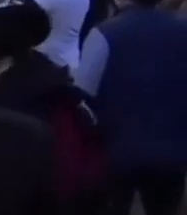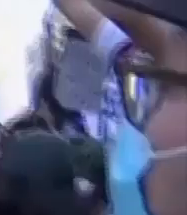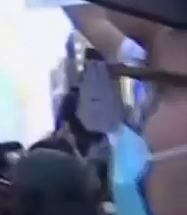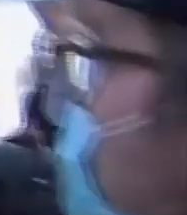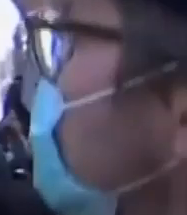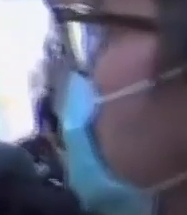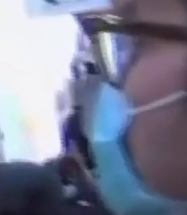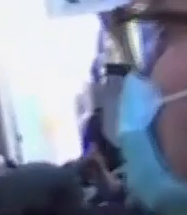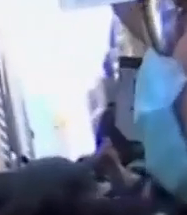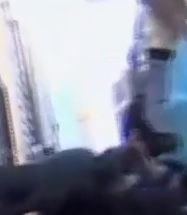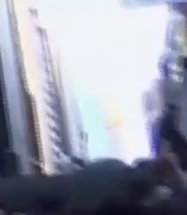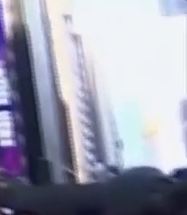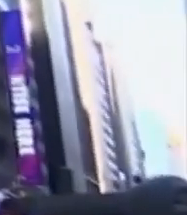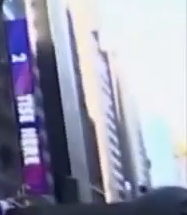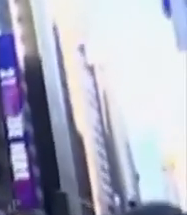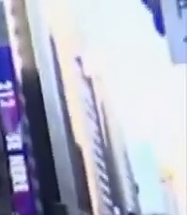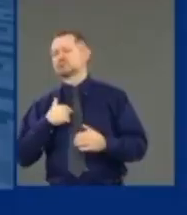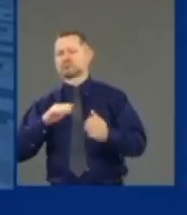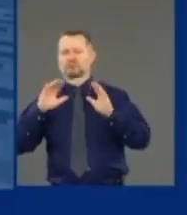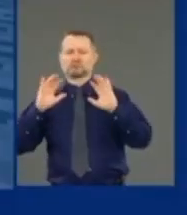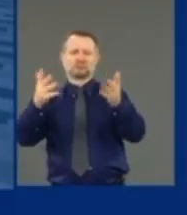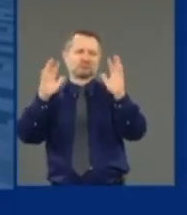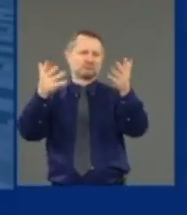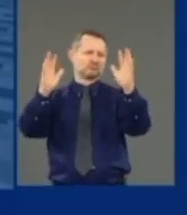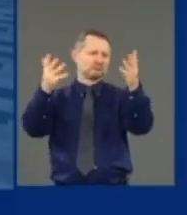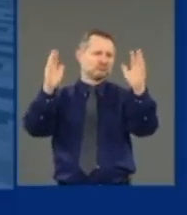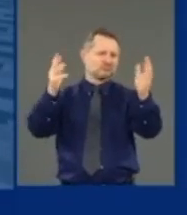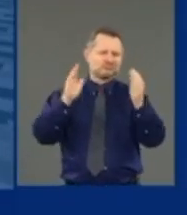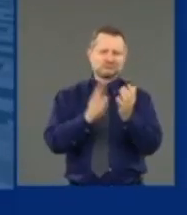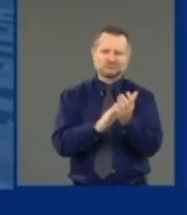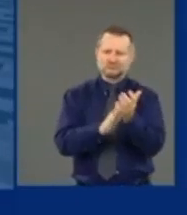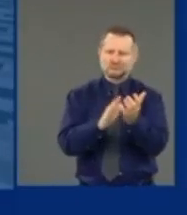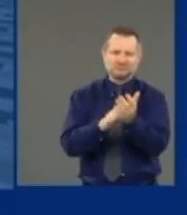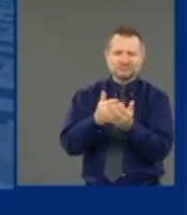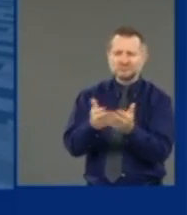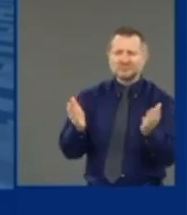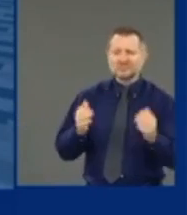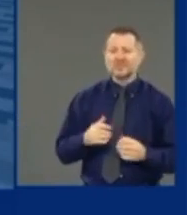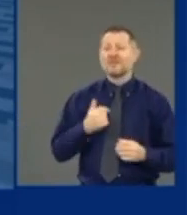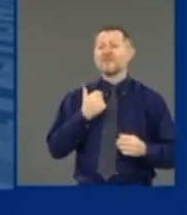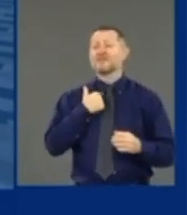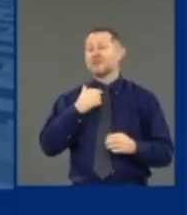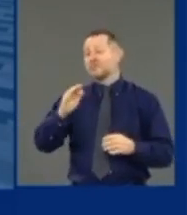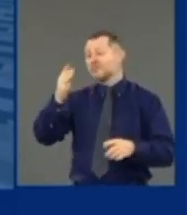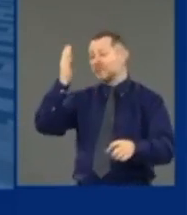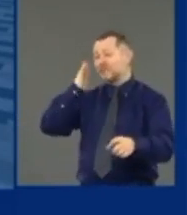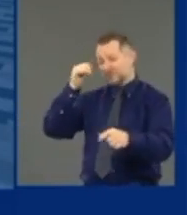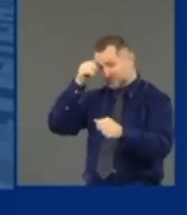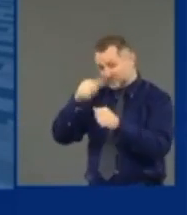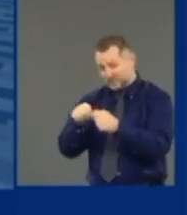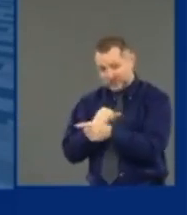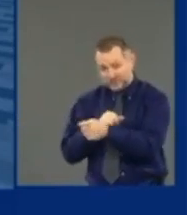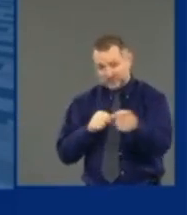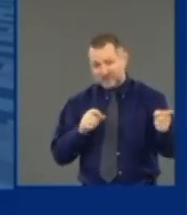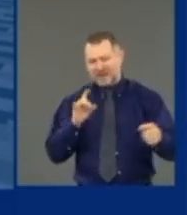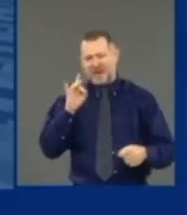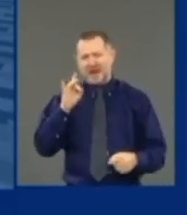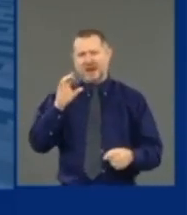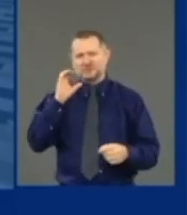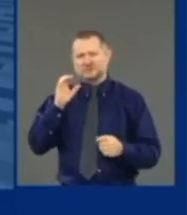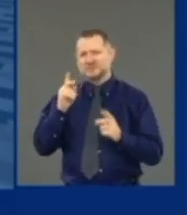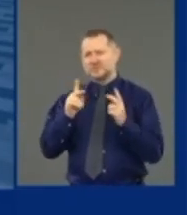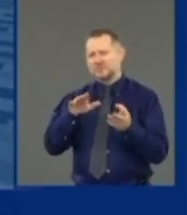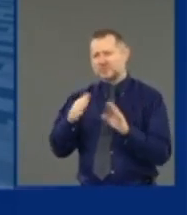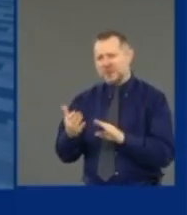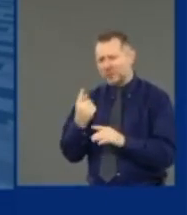模抗议活动可能推动第二波疫情。 We had 800 people.die in one day.